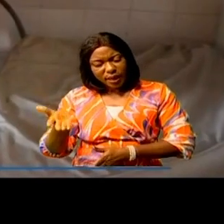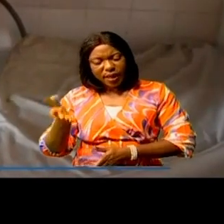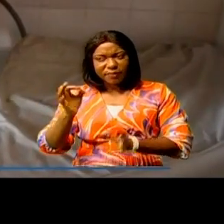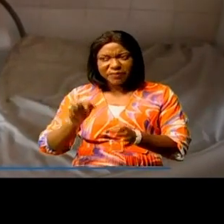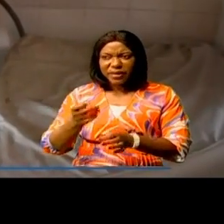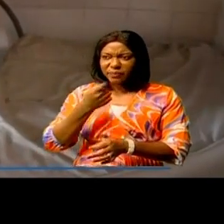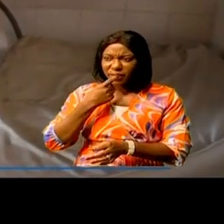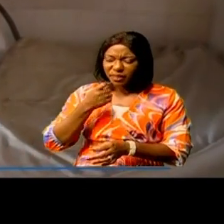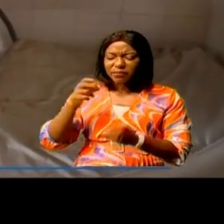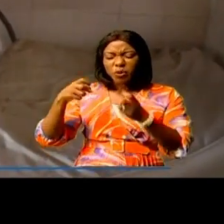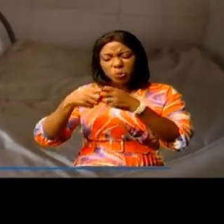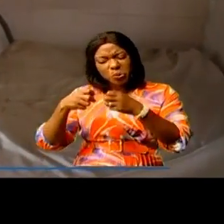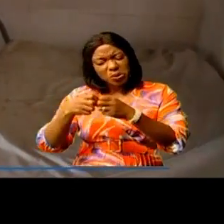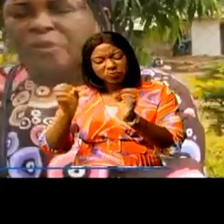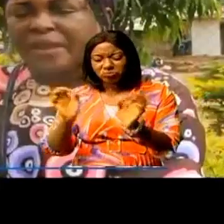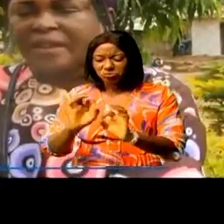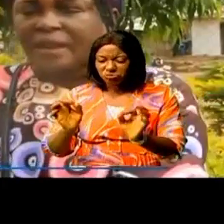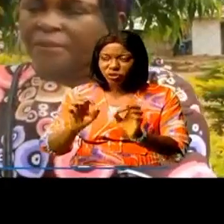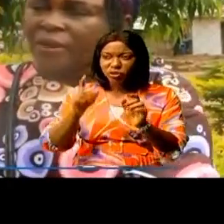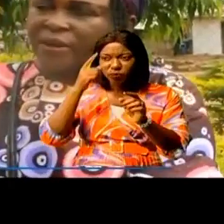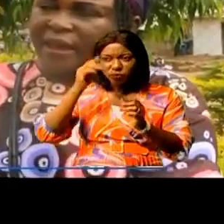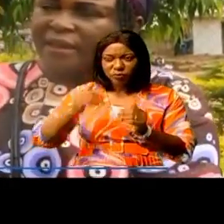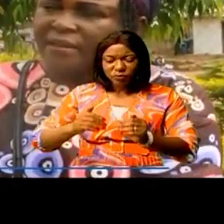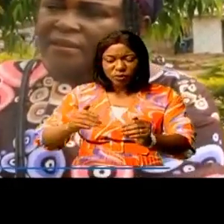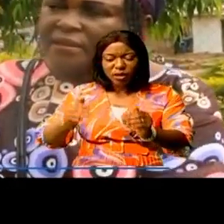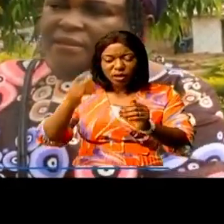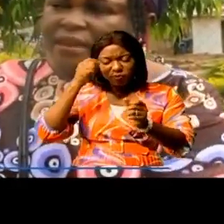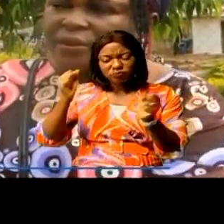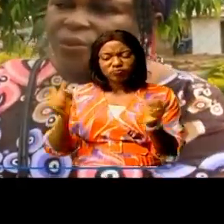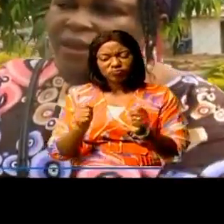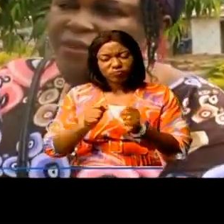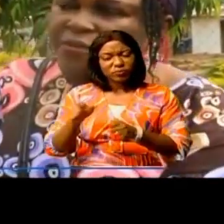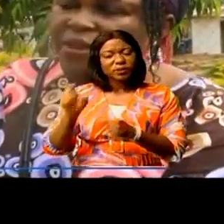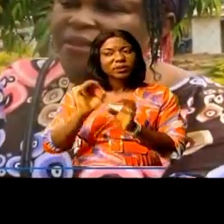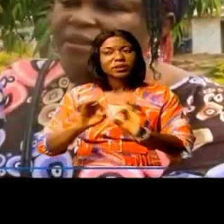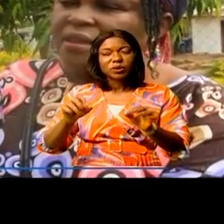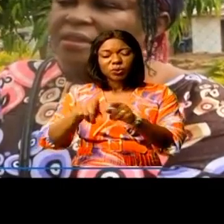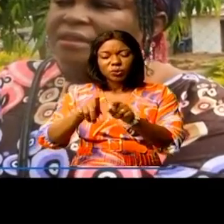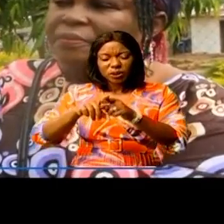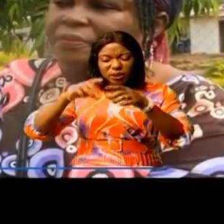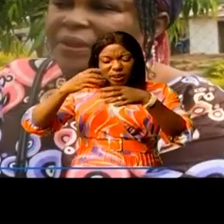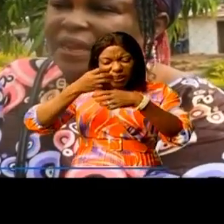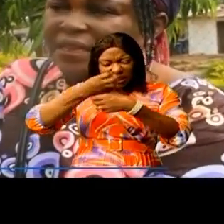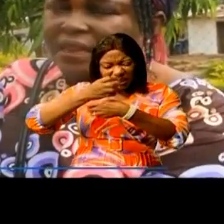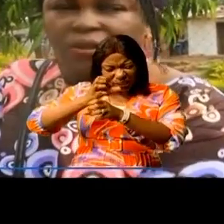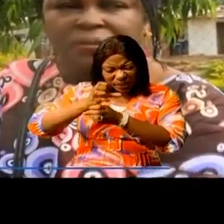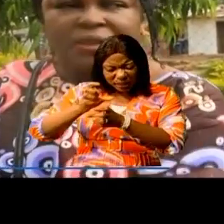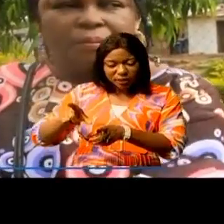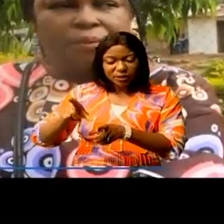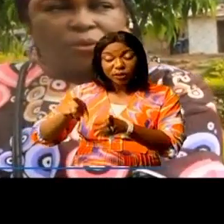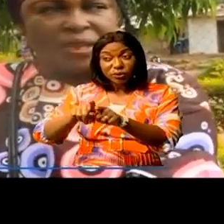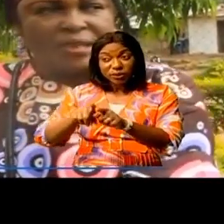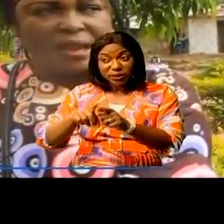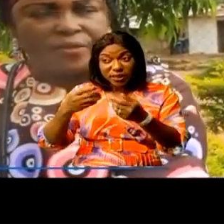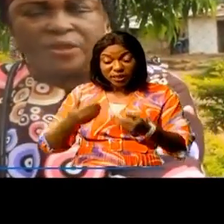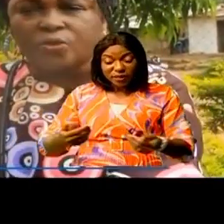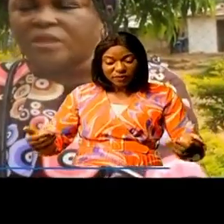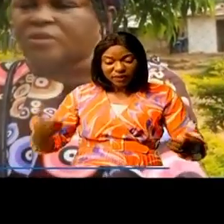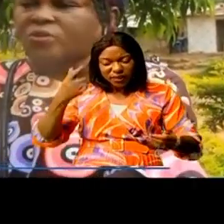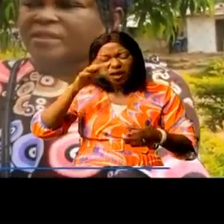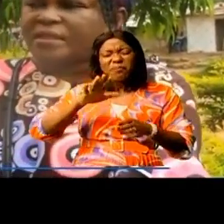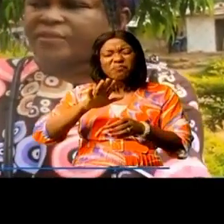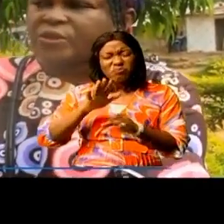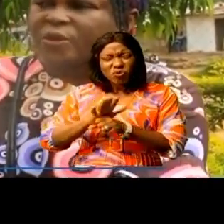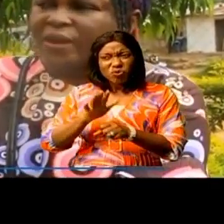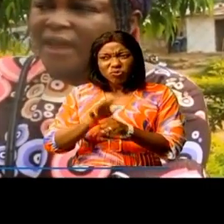ait l'électricité pour le fonctionnement de la morgue, de l'échographie, de pédiatrie. Comme il y a beaucoup de services,